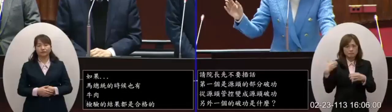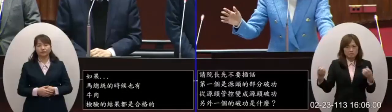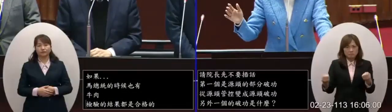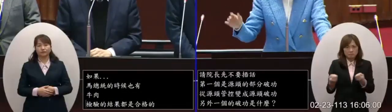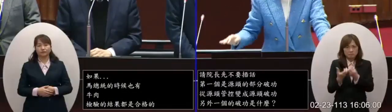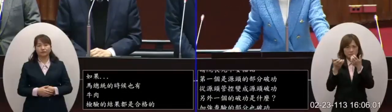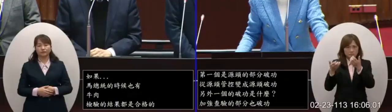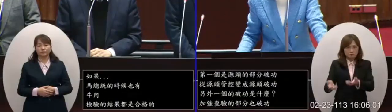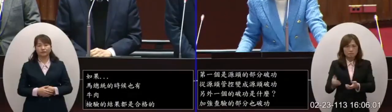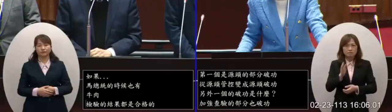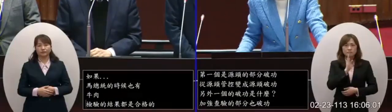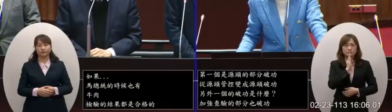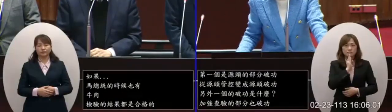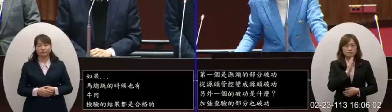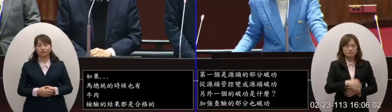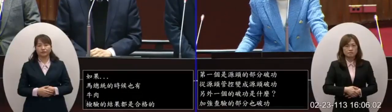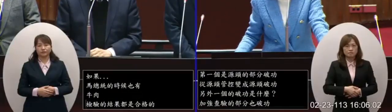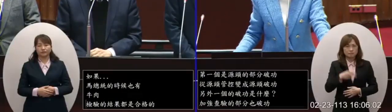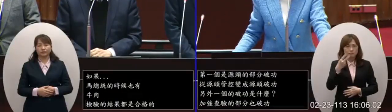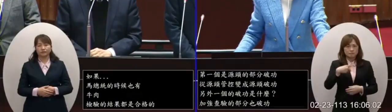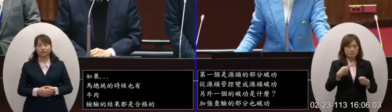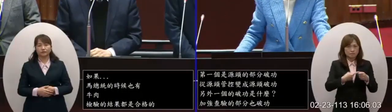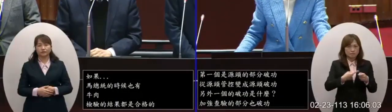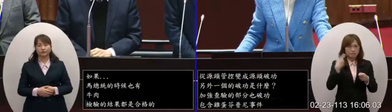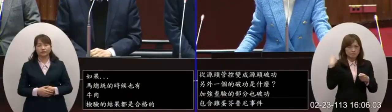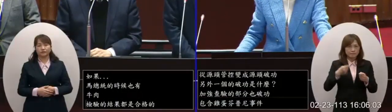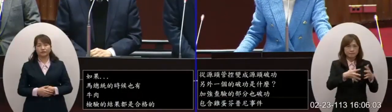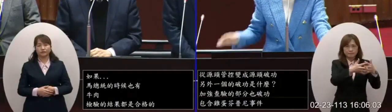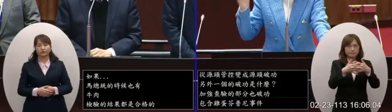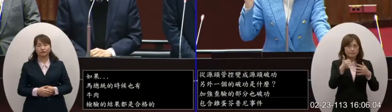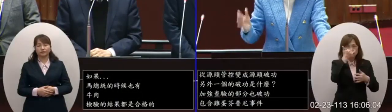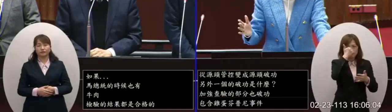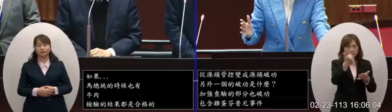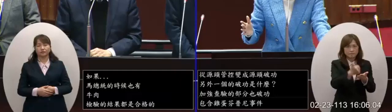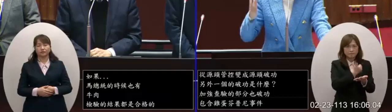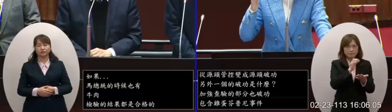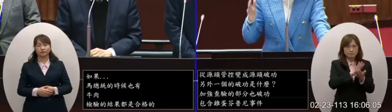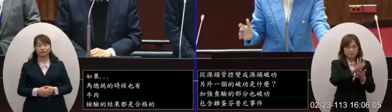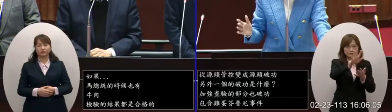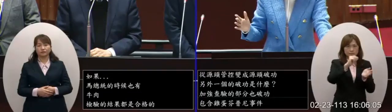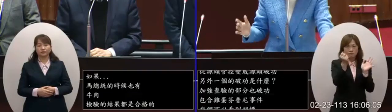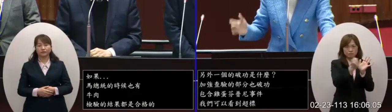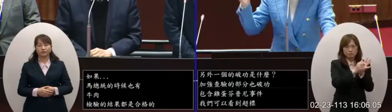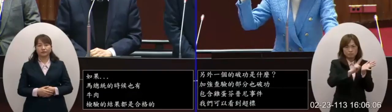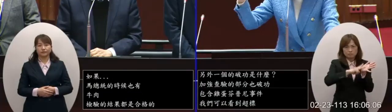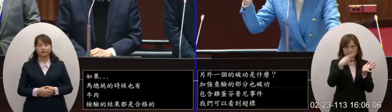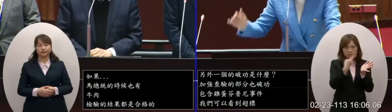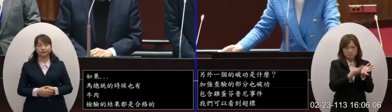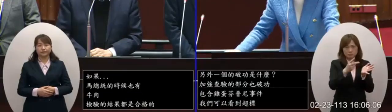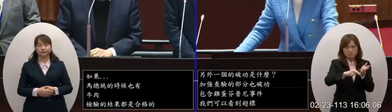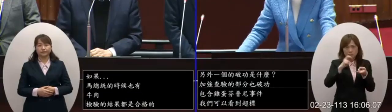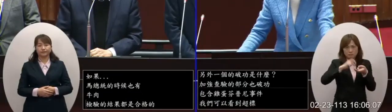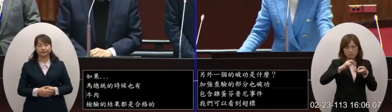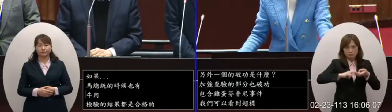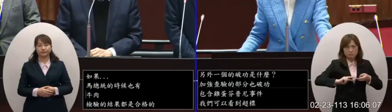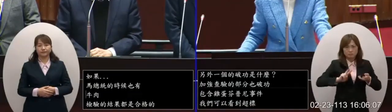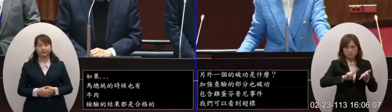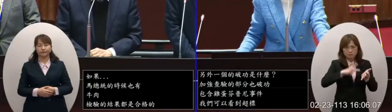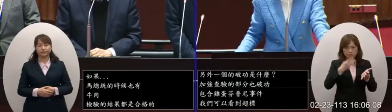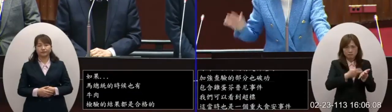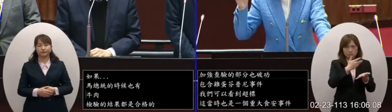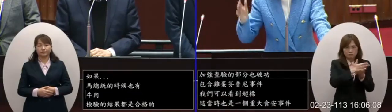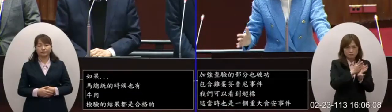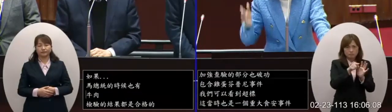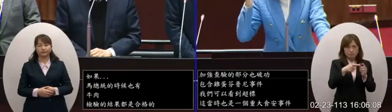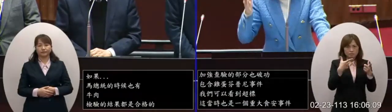哦。另外还有去年我们看到美猪进来之后改标洗产地，这个问题也非常的